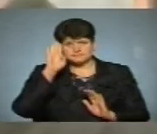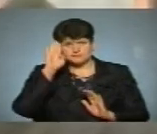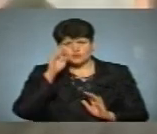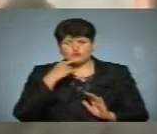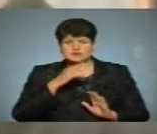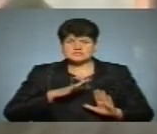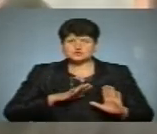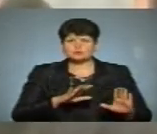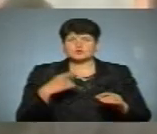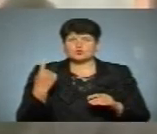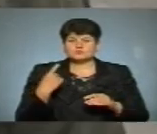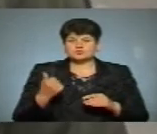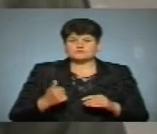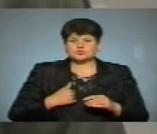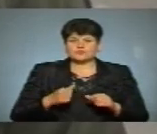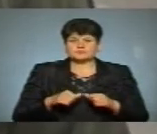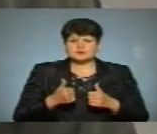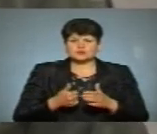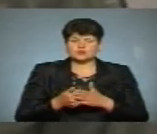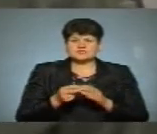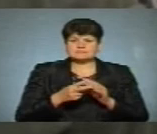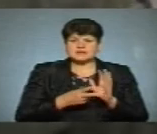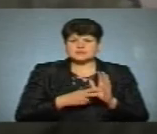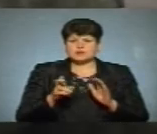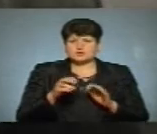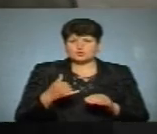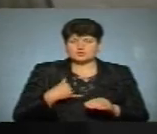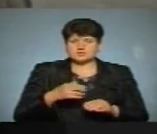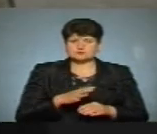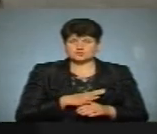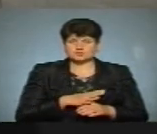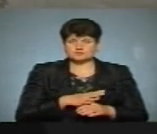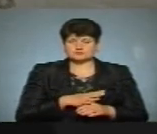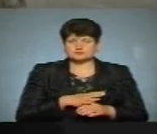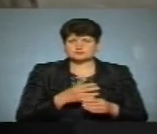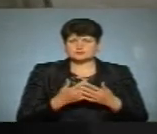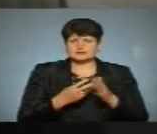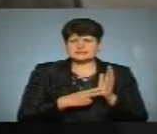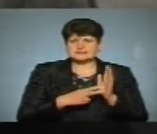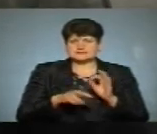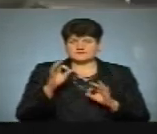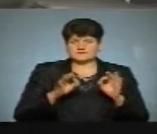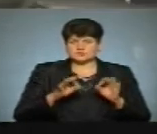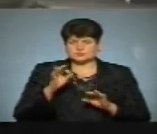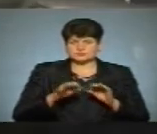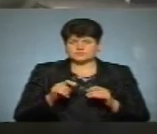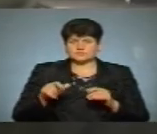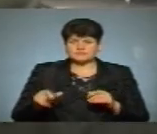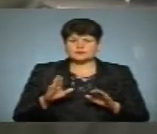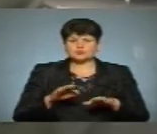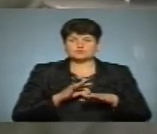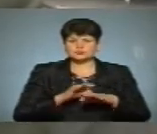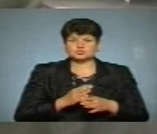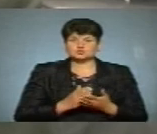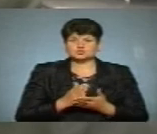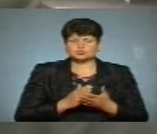заступник обласного військового комісара. До 17 березня у нас пройшло близько 70% призовників. І вони будуть проходити